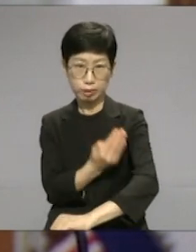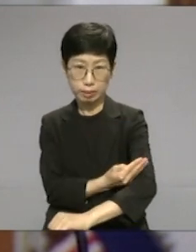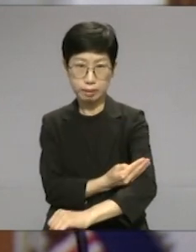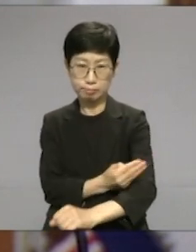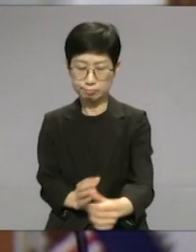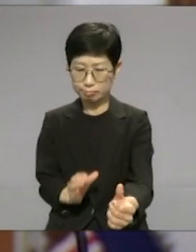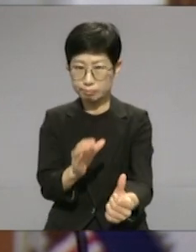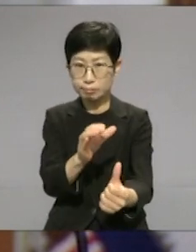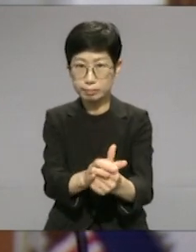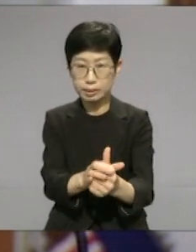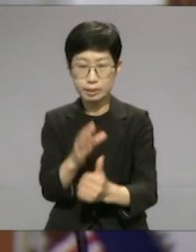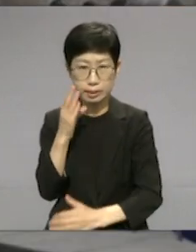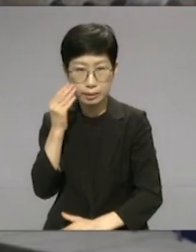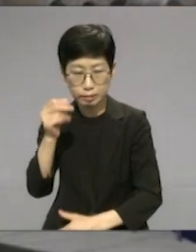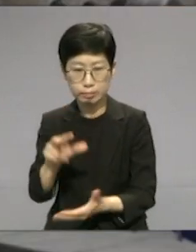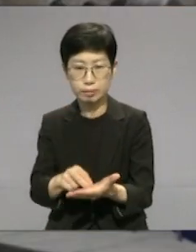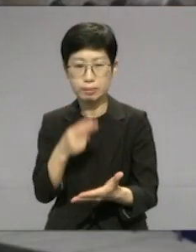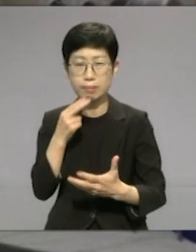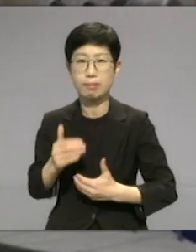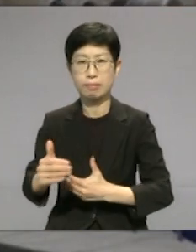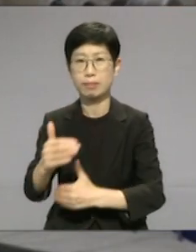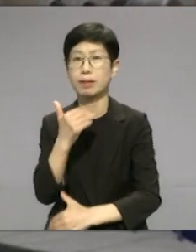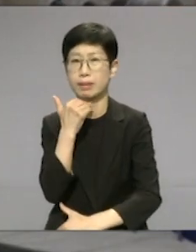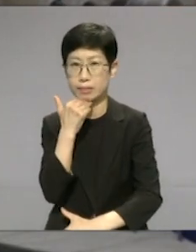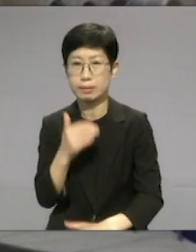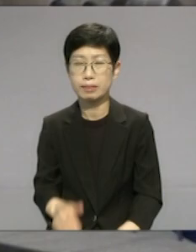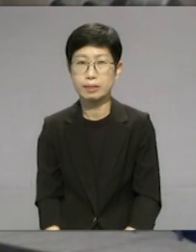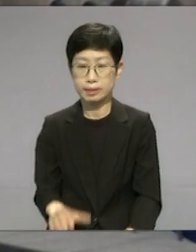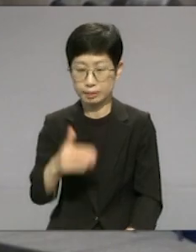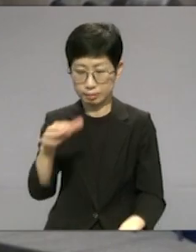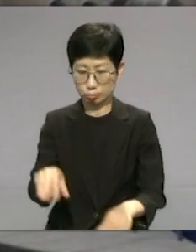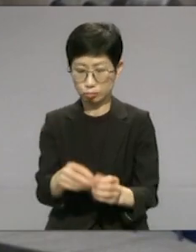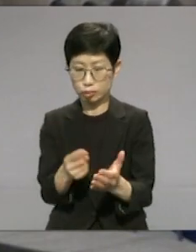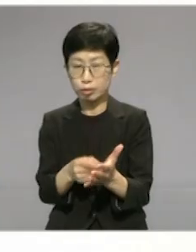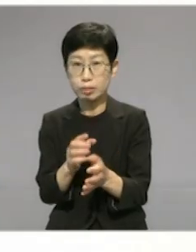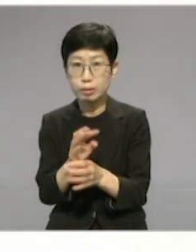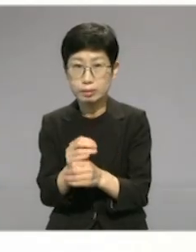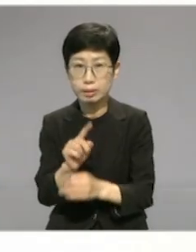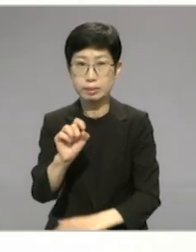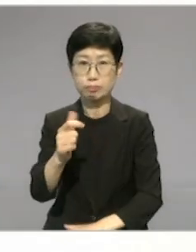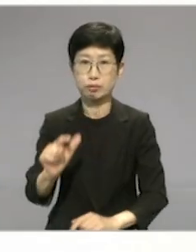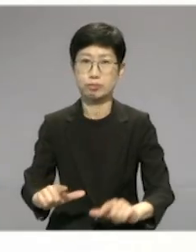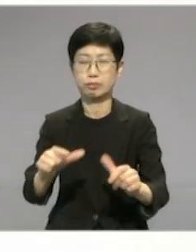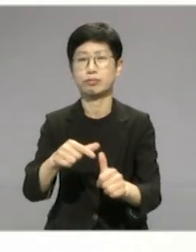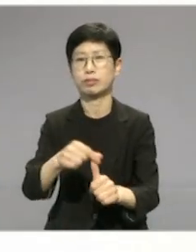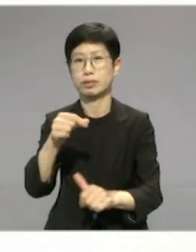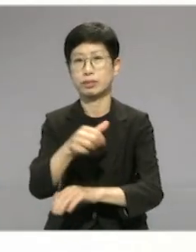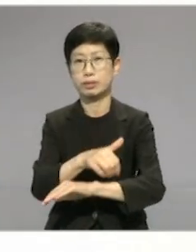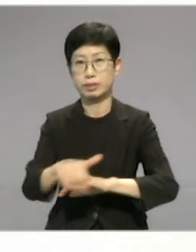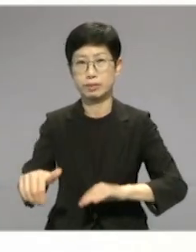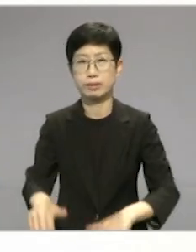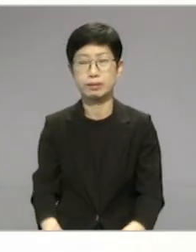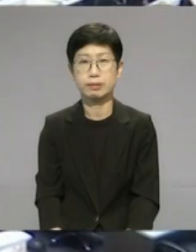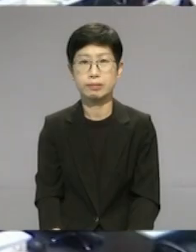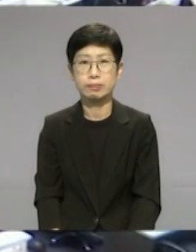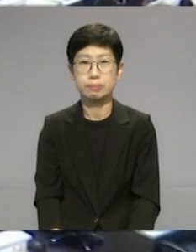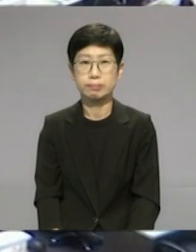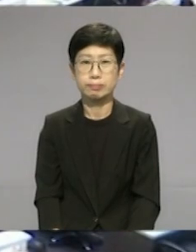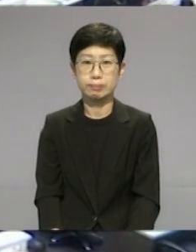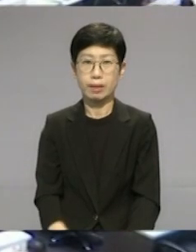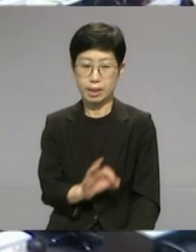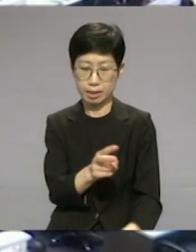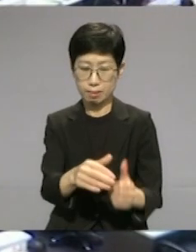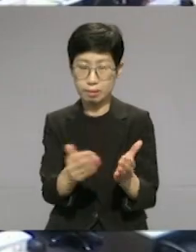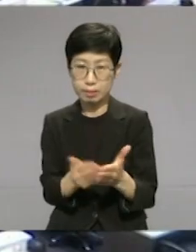but also a smooth transition of power. 차기 총리는 이르면 오는 16일 선출될 것으로 전망됩니다. 여권이